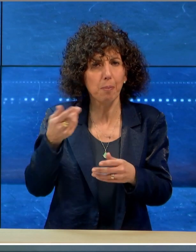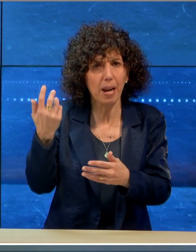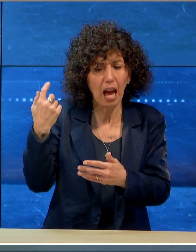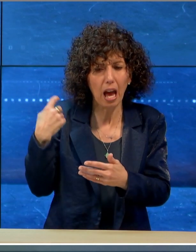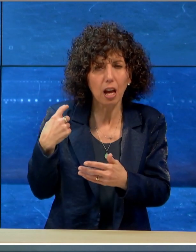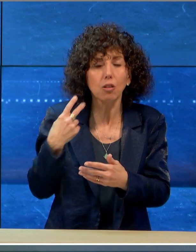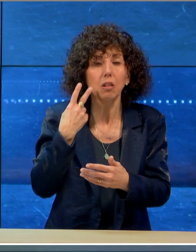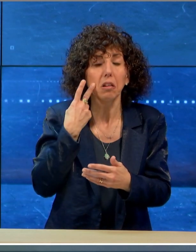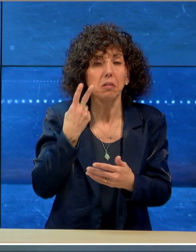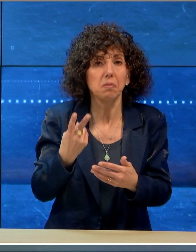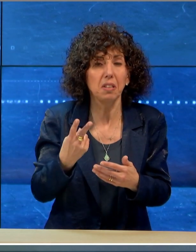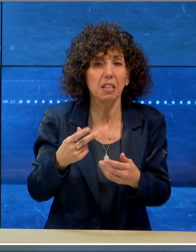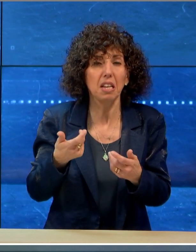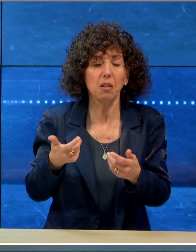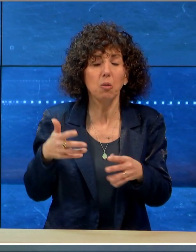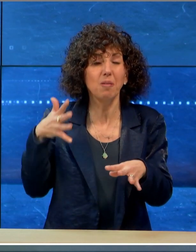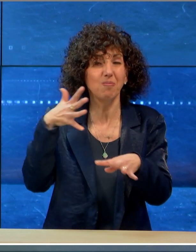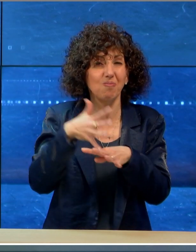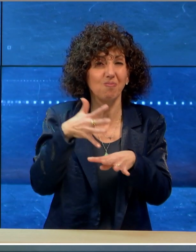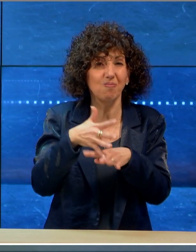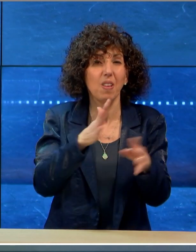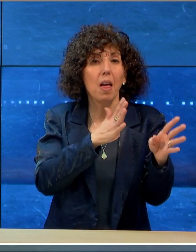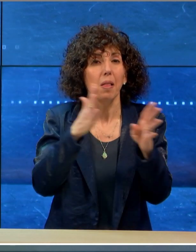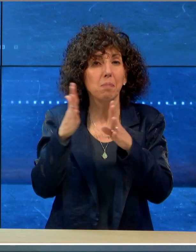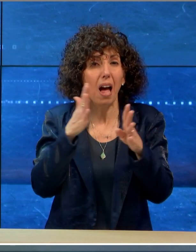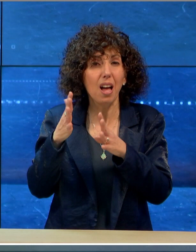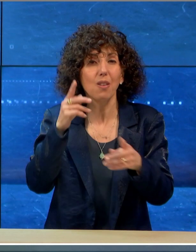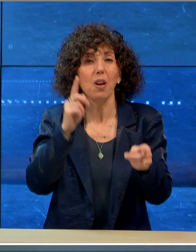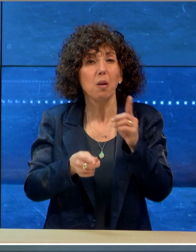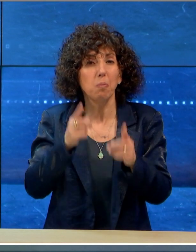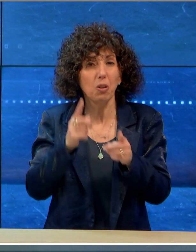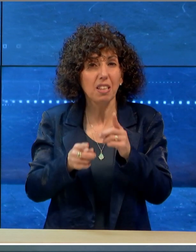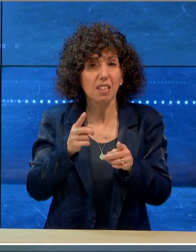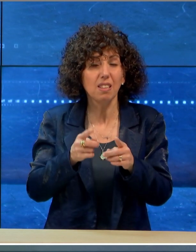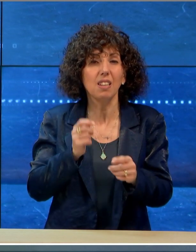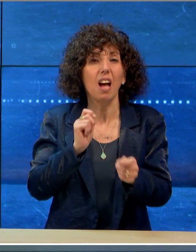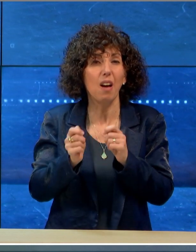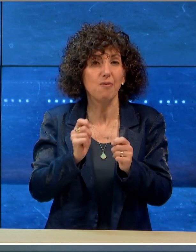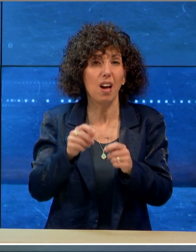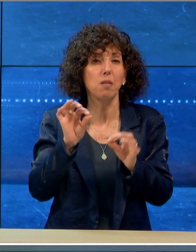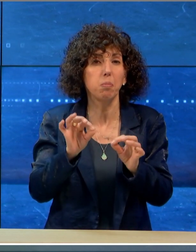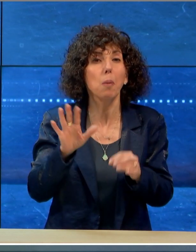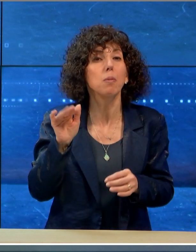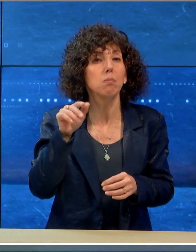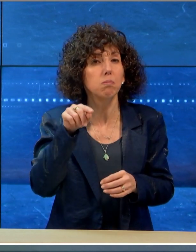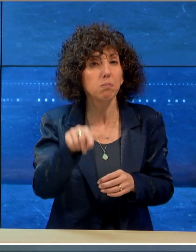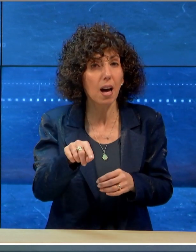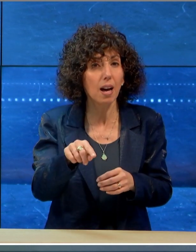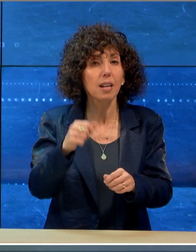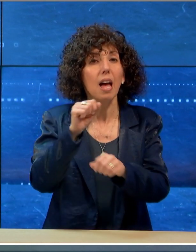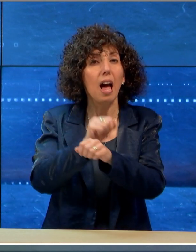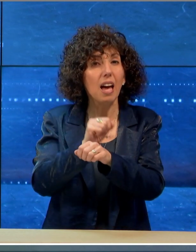svelato un presunto intreccio tra mafia politica e affari a Bari tra gli